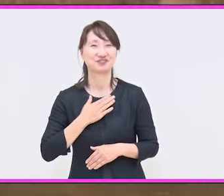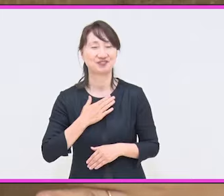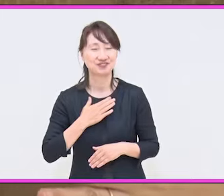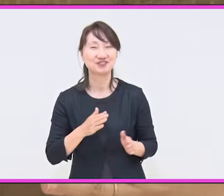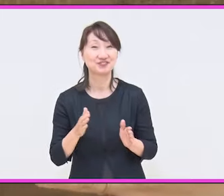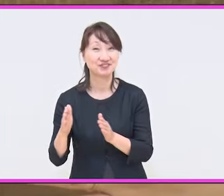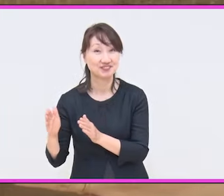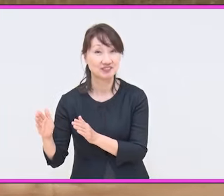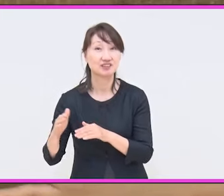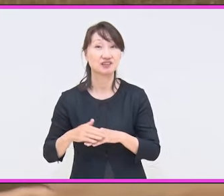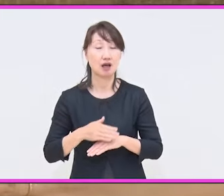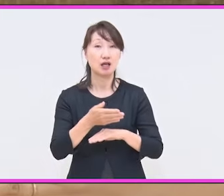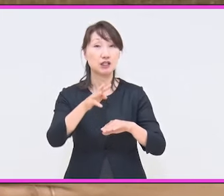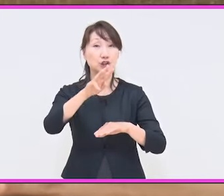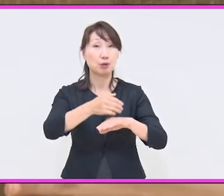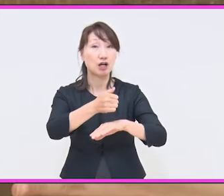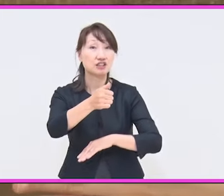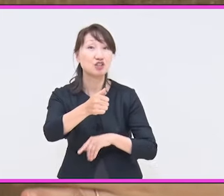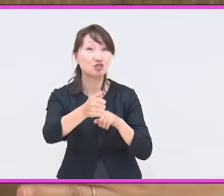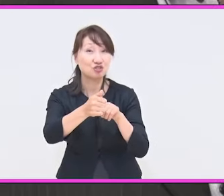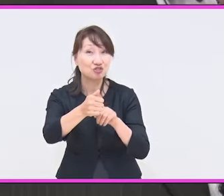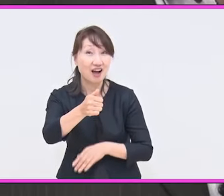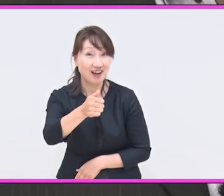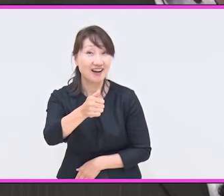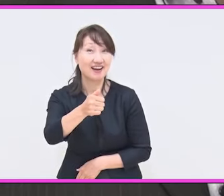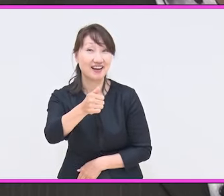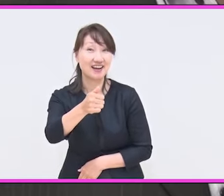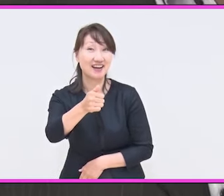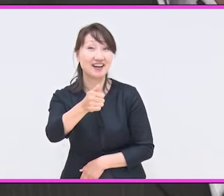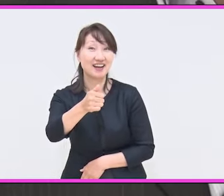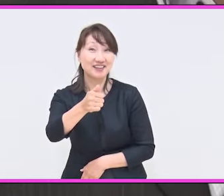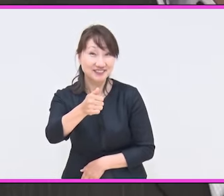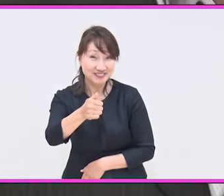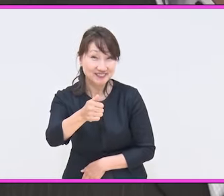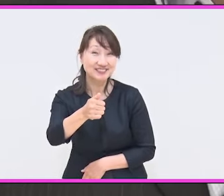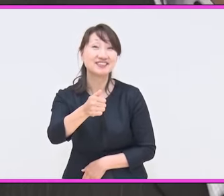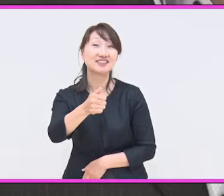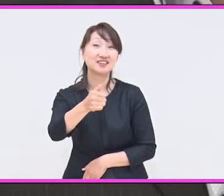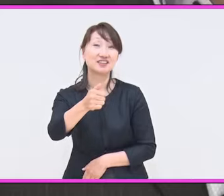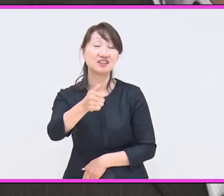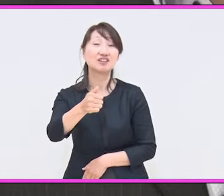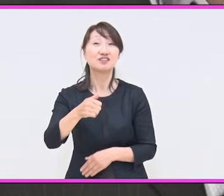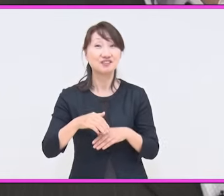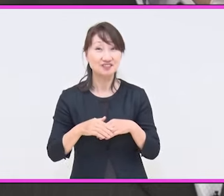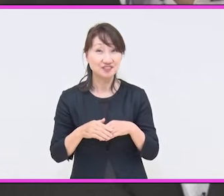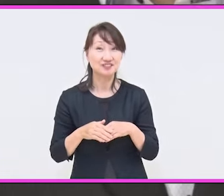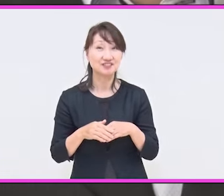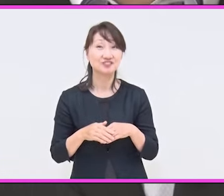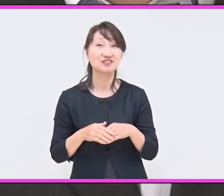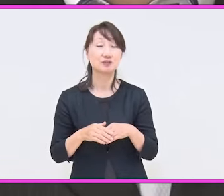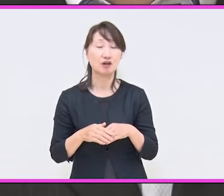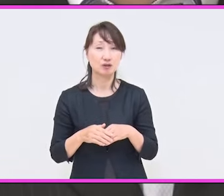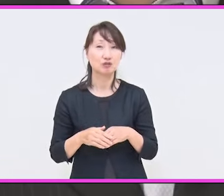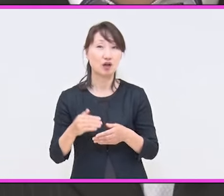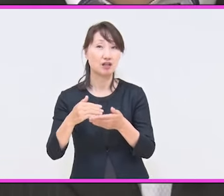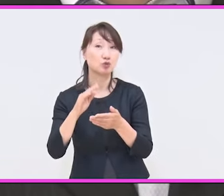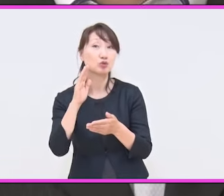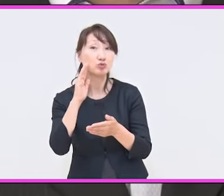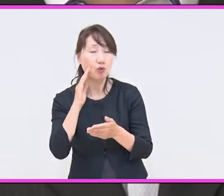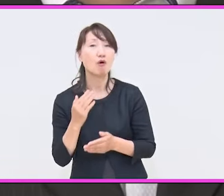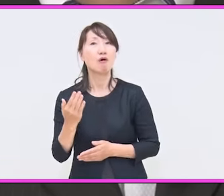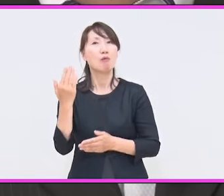そう柴川選手、うん、本当にあのテロップの話もありましたけど私聞いたのはもう当時お金も自腹で